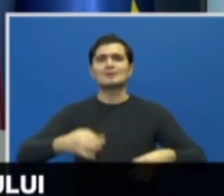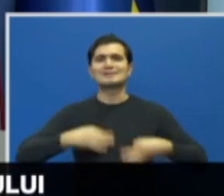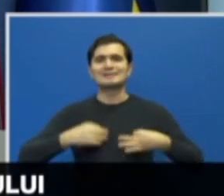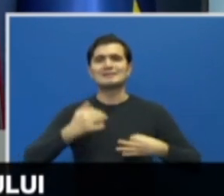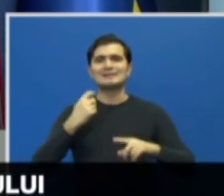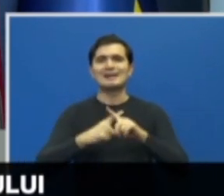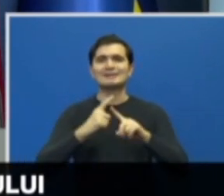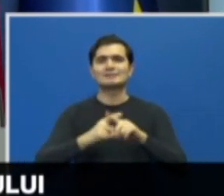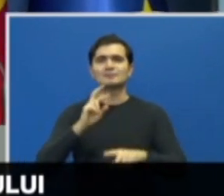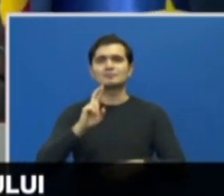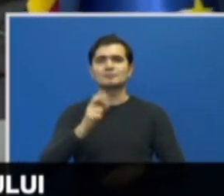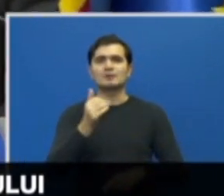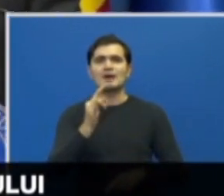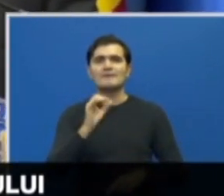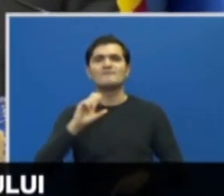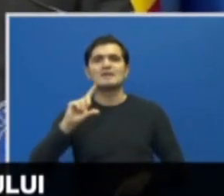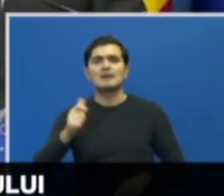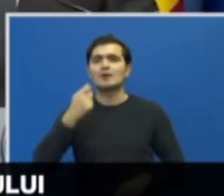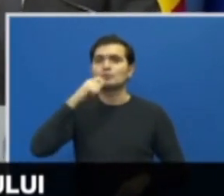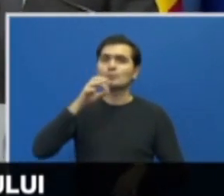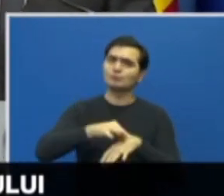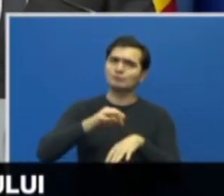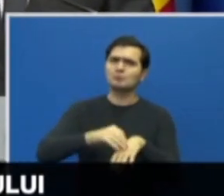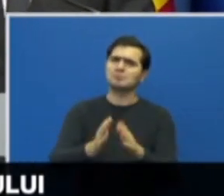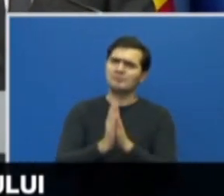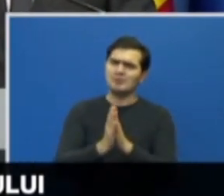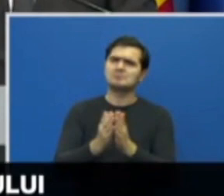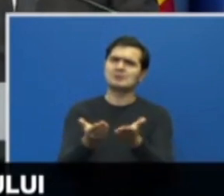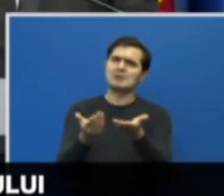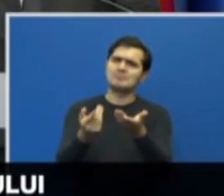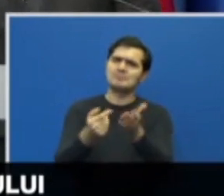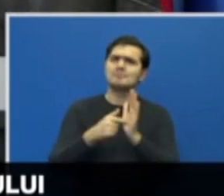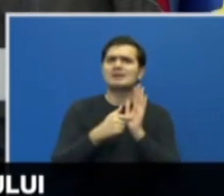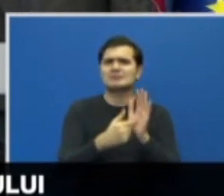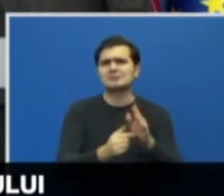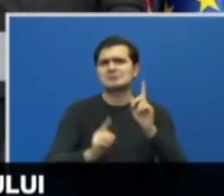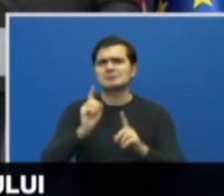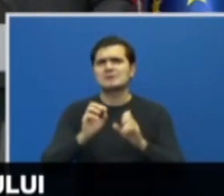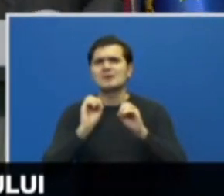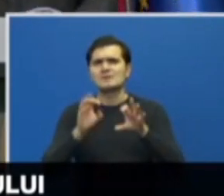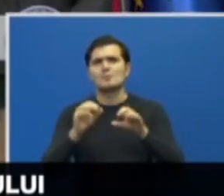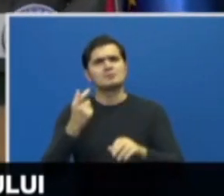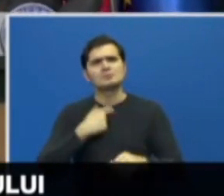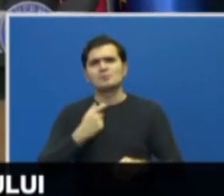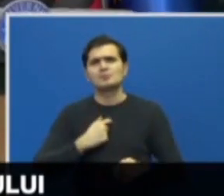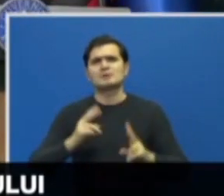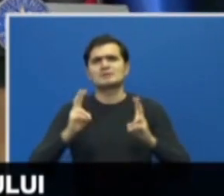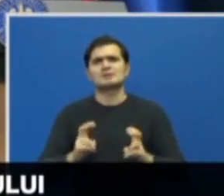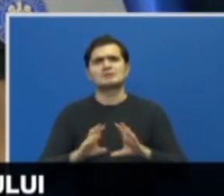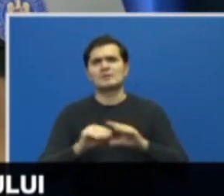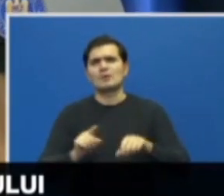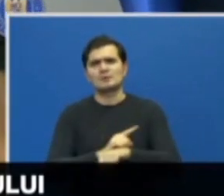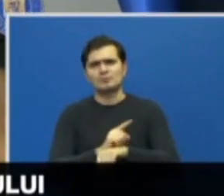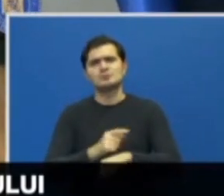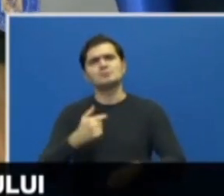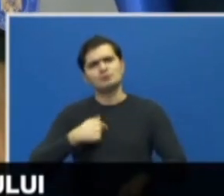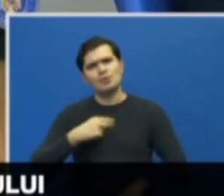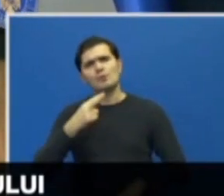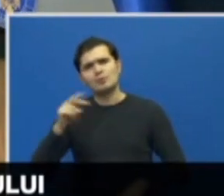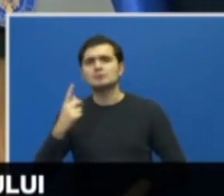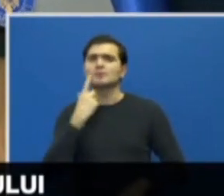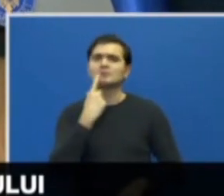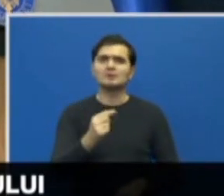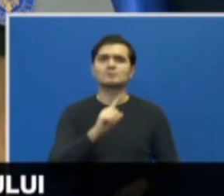Rafila. Domnule doctor, vă rog să ne prezentați câteva detalii. Știu că nu puteți sta foarte mult timp, dar vom continua apoi să vă răspund la întrebări dacă veți